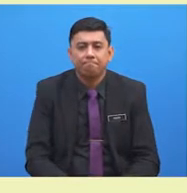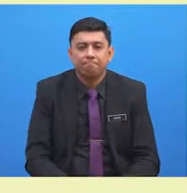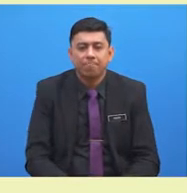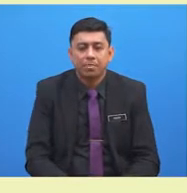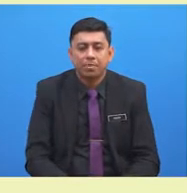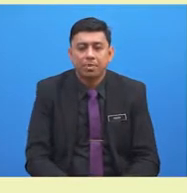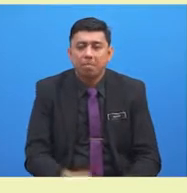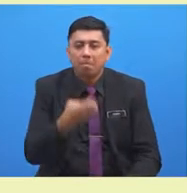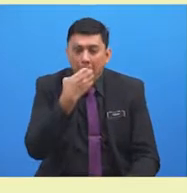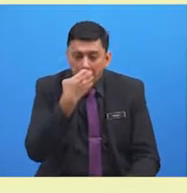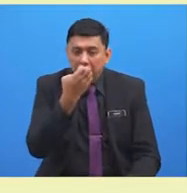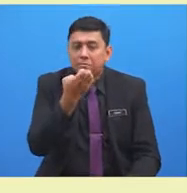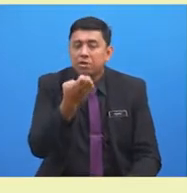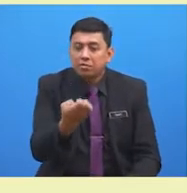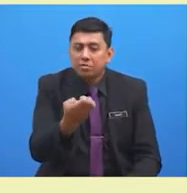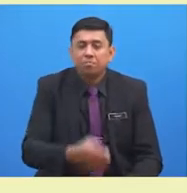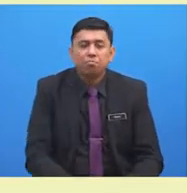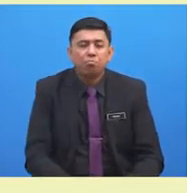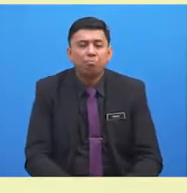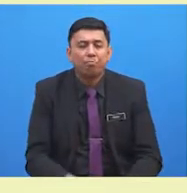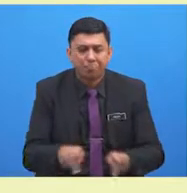Mekanisme ekspirasi pula merupakan